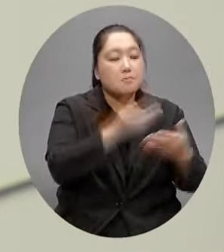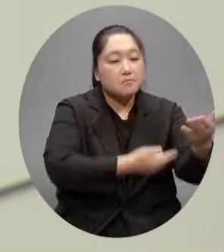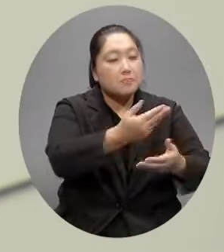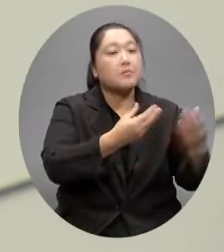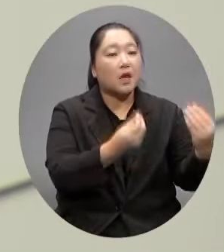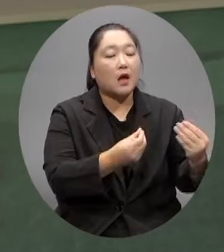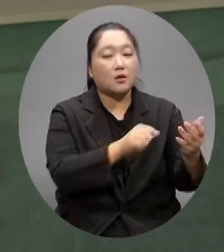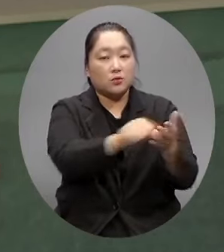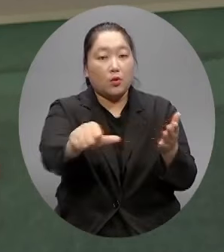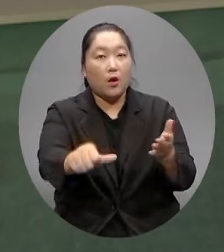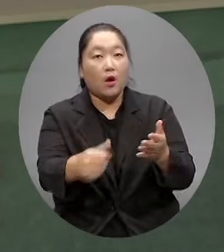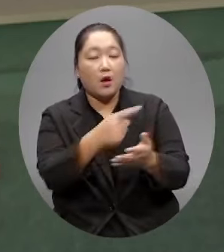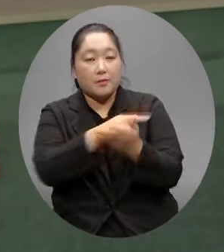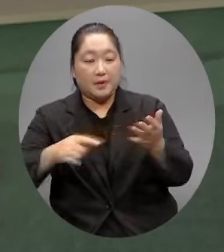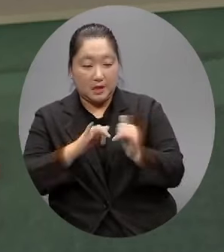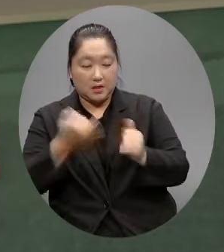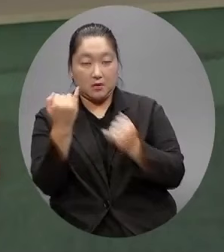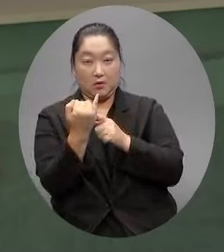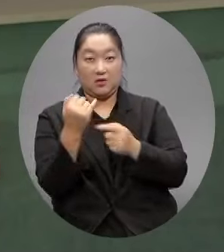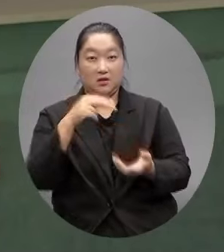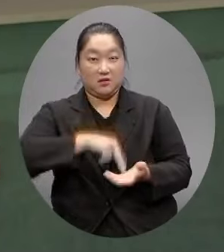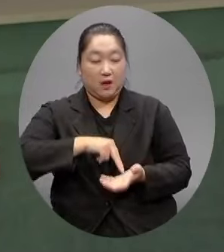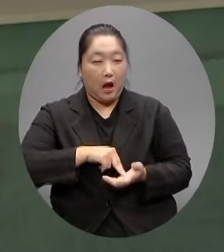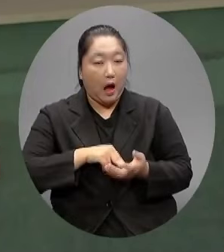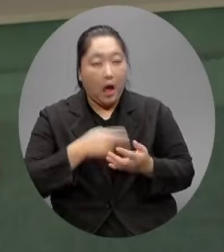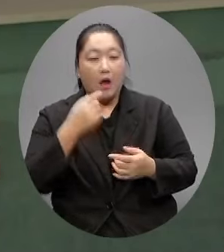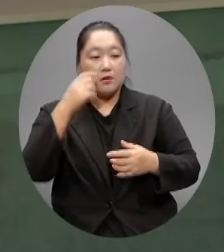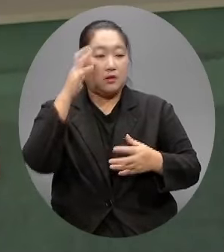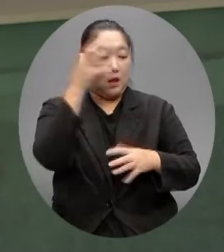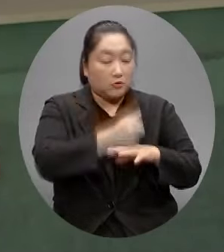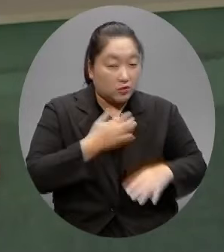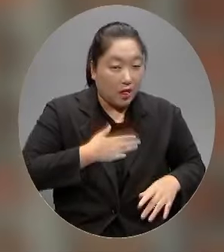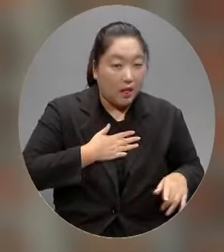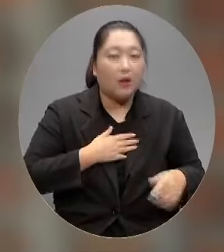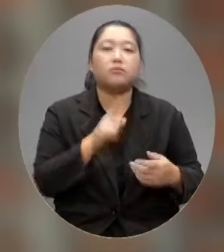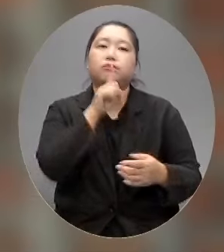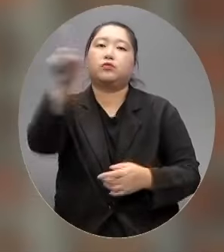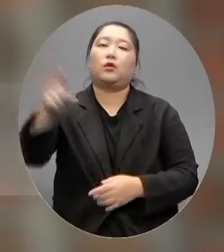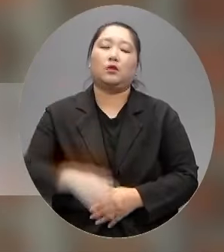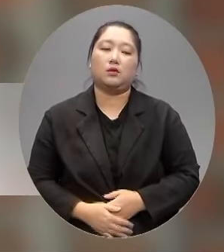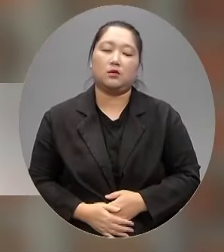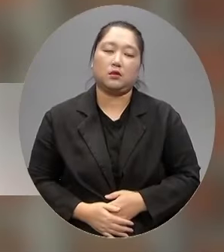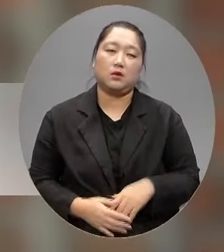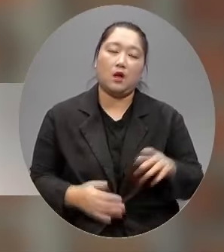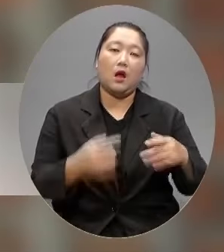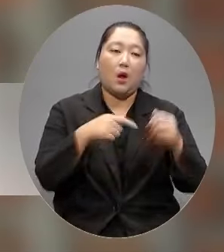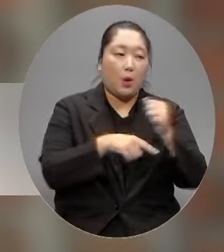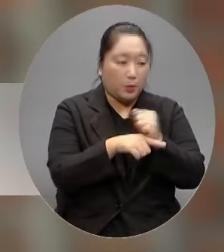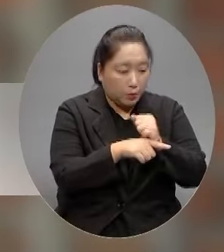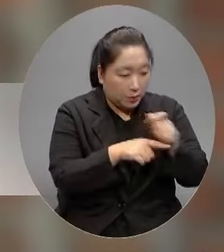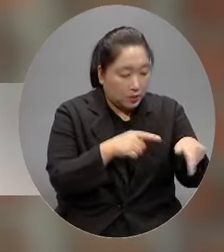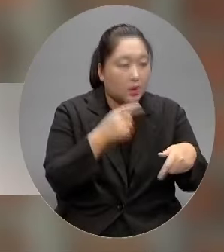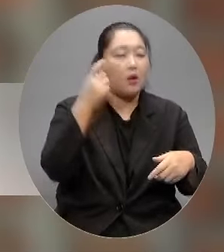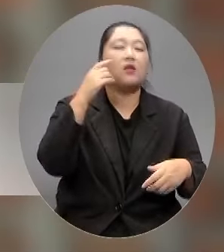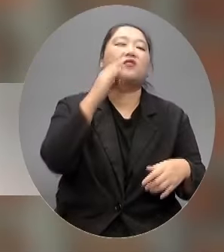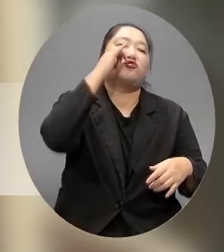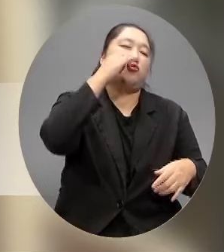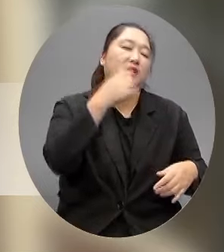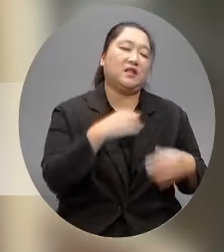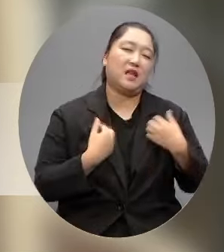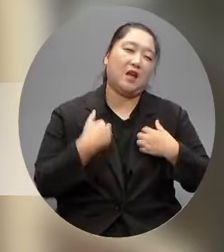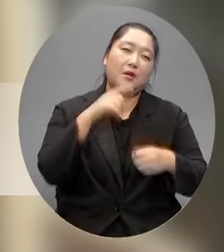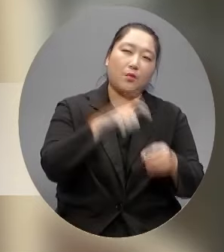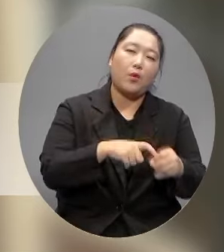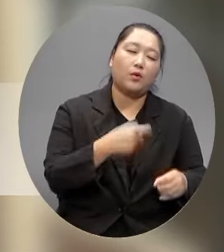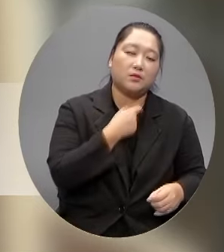피해자가 뒤늦게 사실을 알고 최근에야 신고하게 됐습니다. 가해 남학생들은 조사 과정에서 호기심에 재미삼아 그랬다며 부인하지